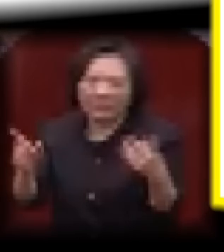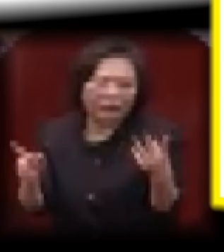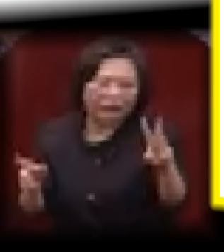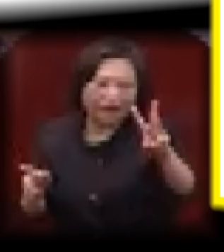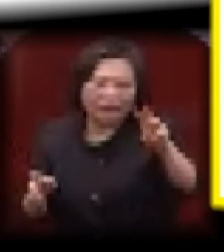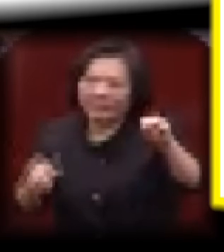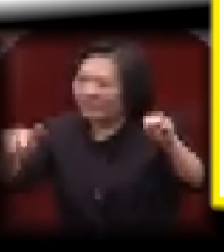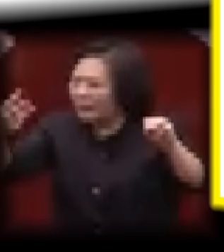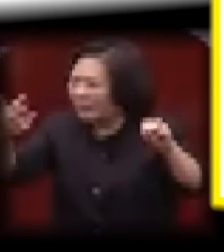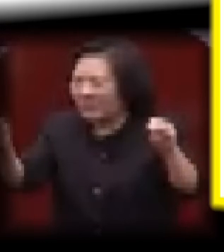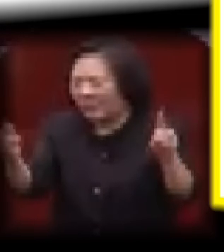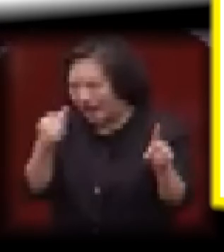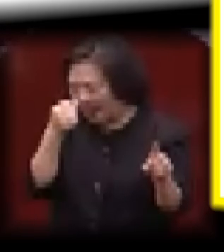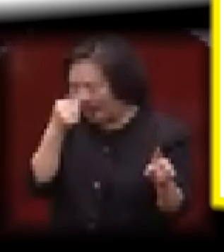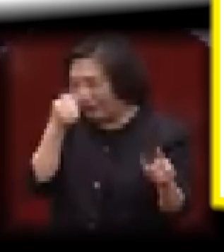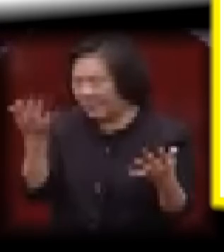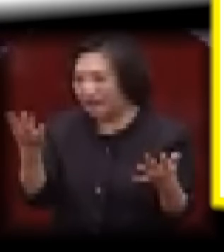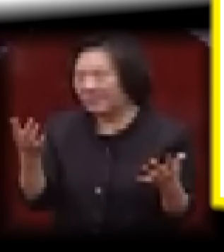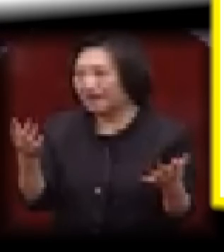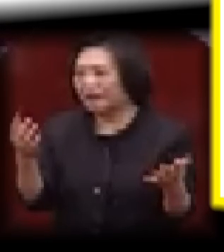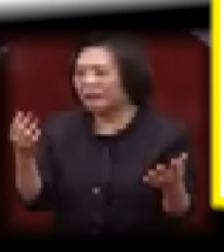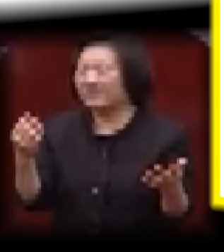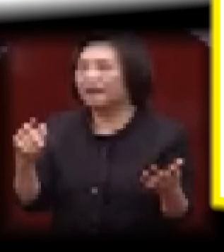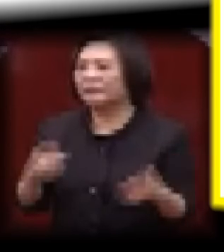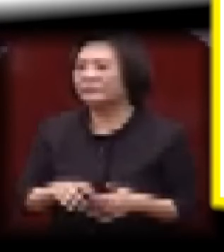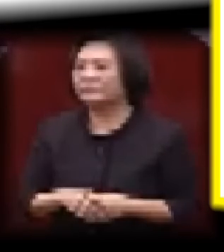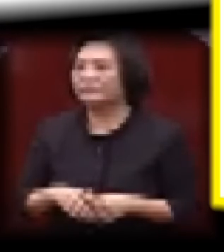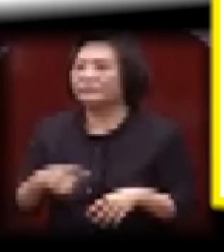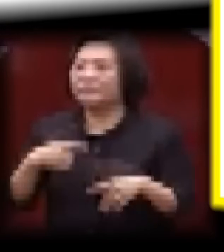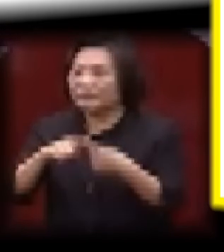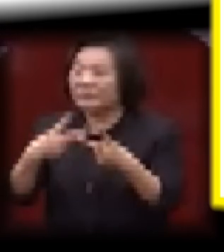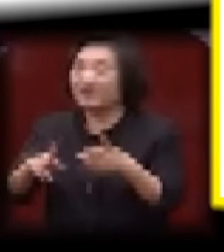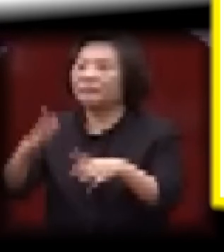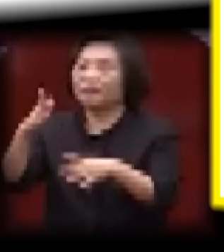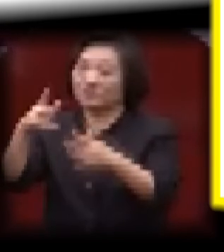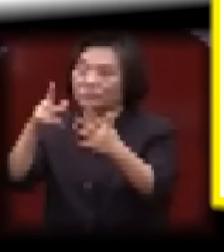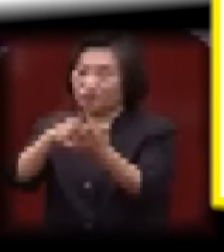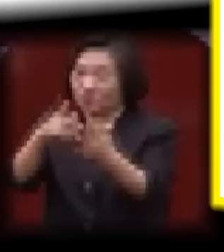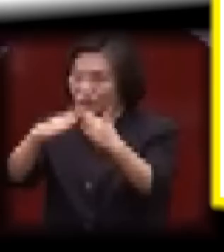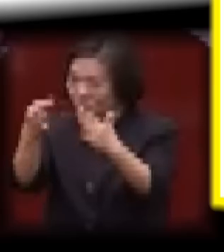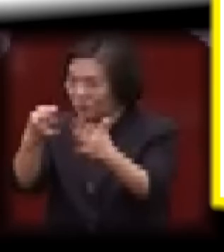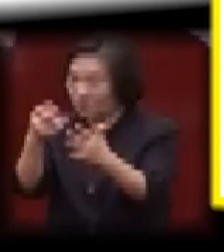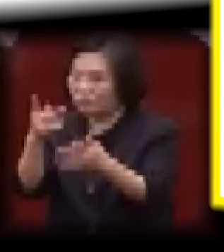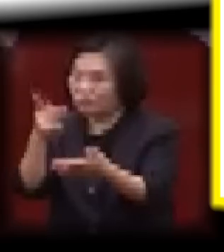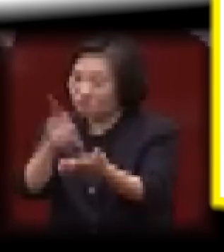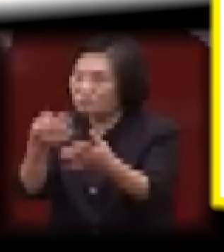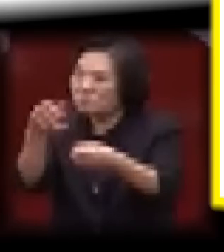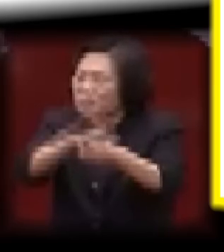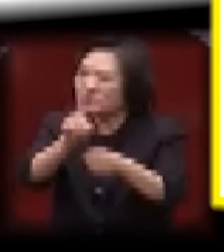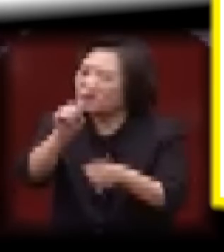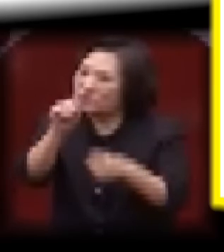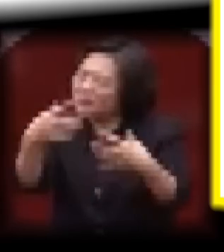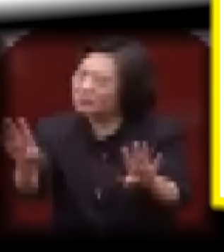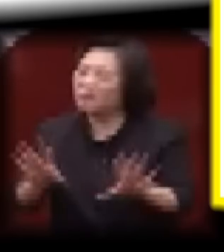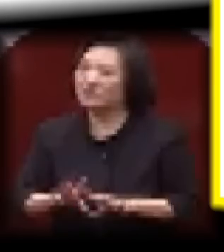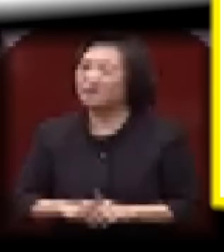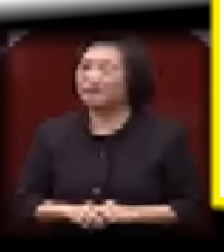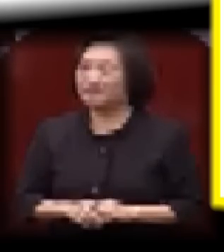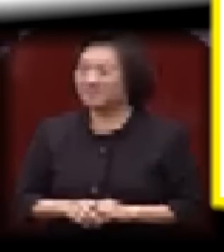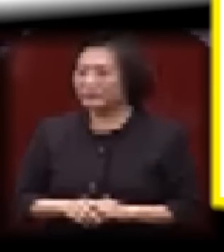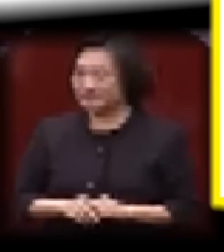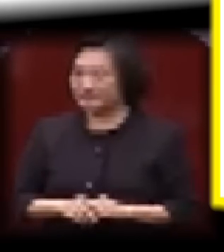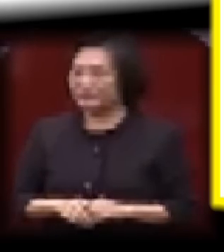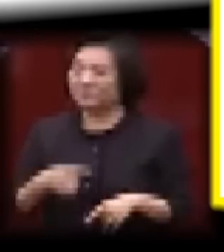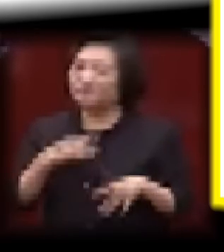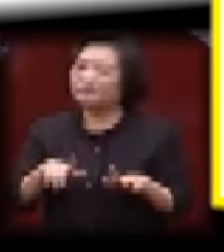从另一个数字来看，你知道吗？在连我们的租金补贴的有11000多户，所以很清楚，你知道吗？这表示说